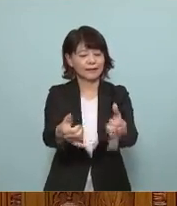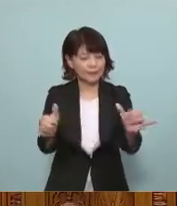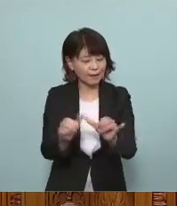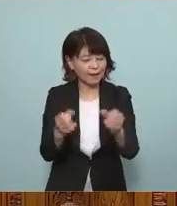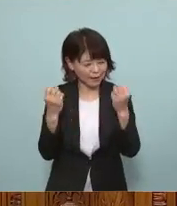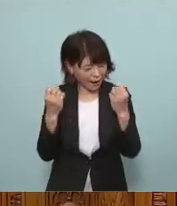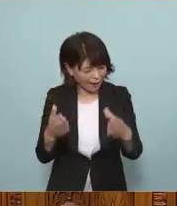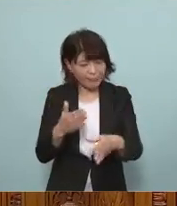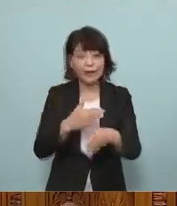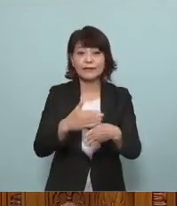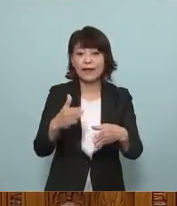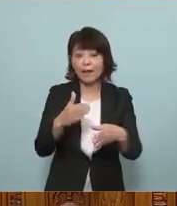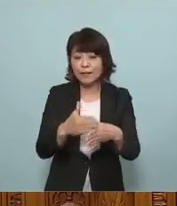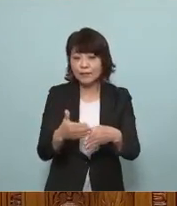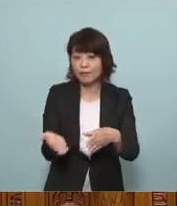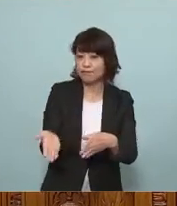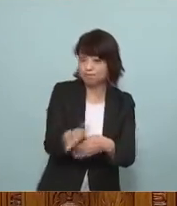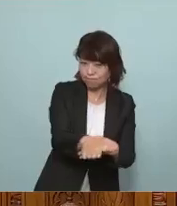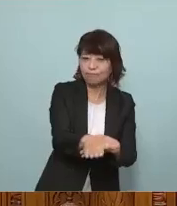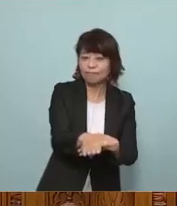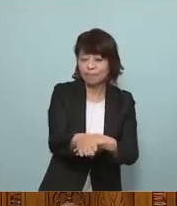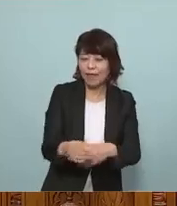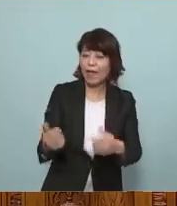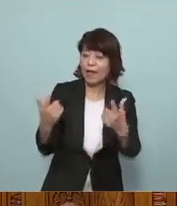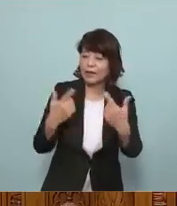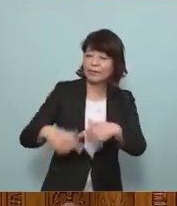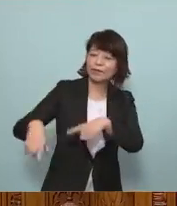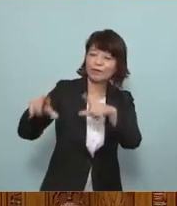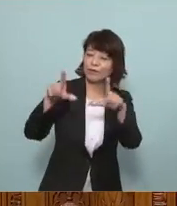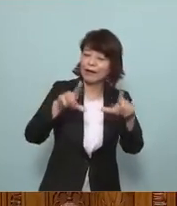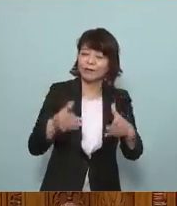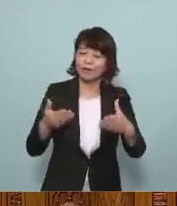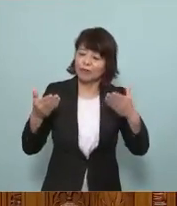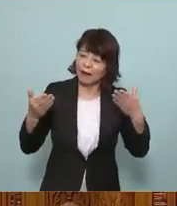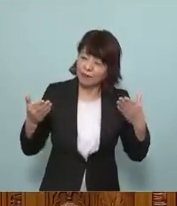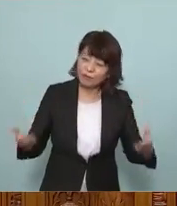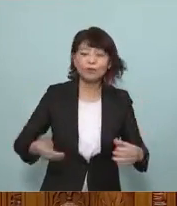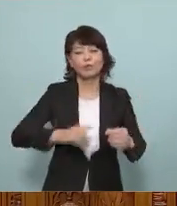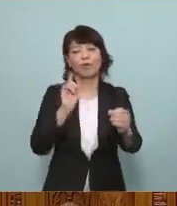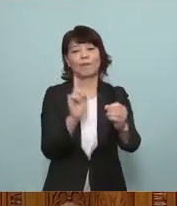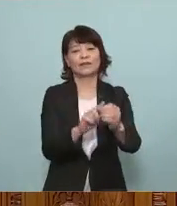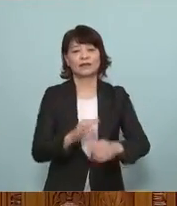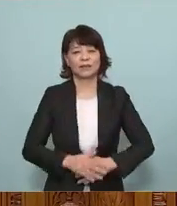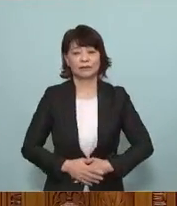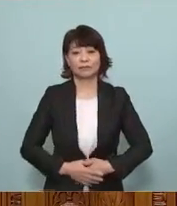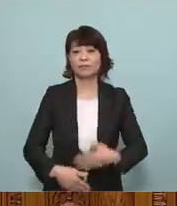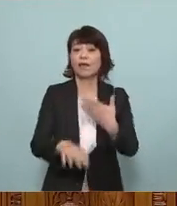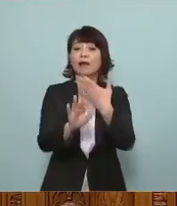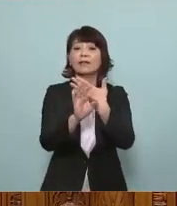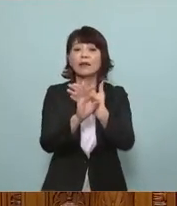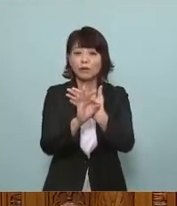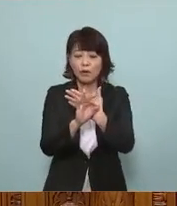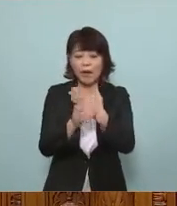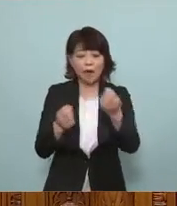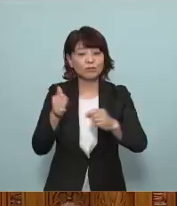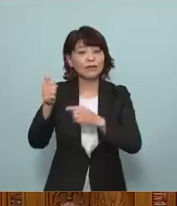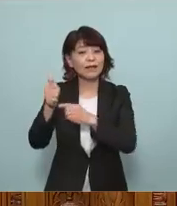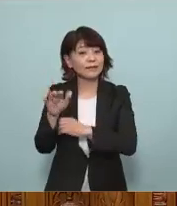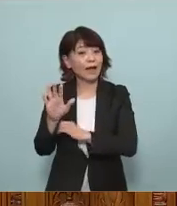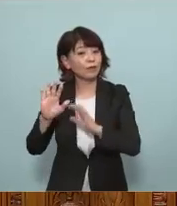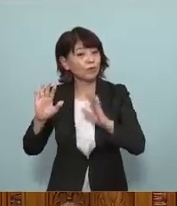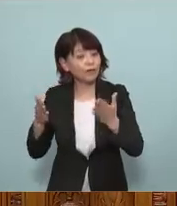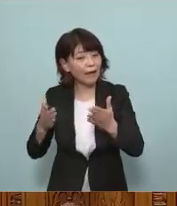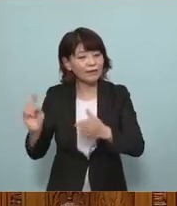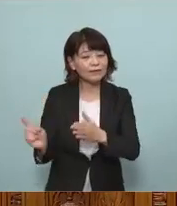出し、日々の暮らしを豊かにすることを目指します。例えば、運転者なしの自